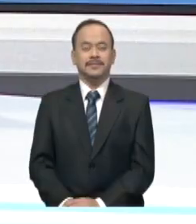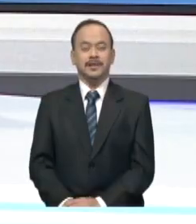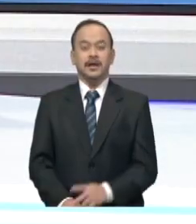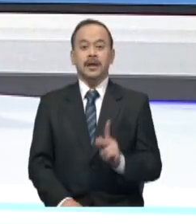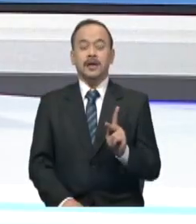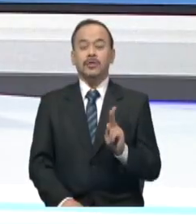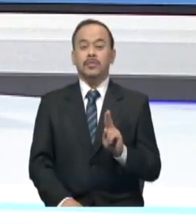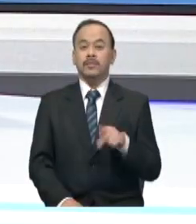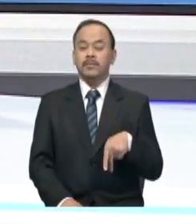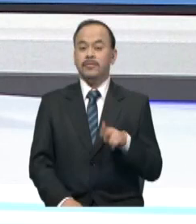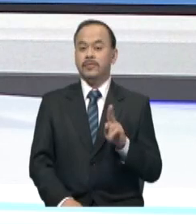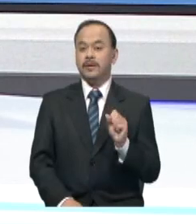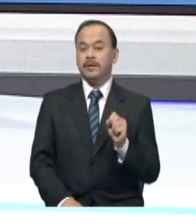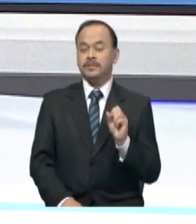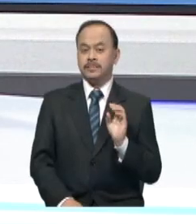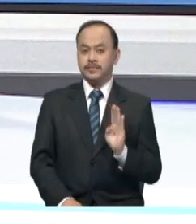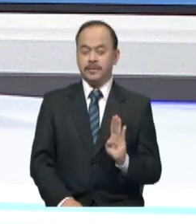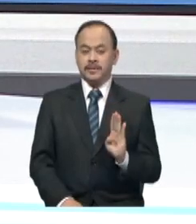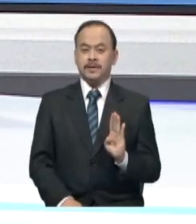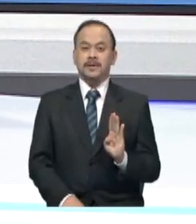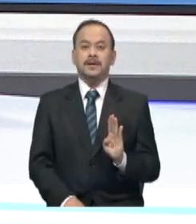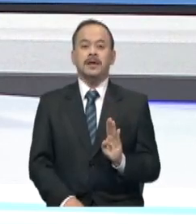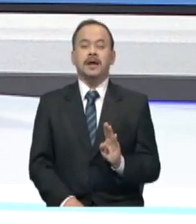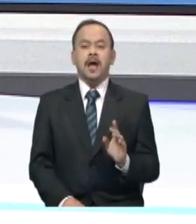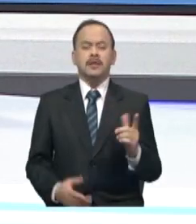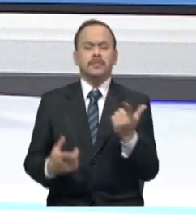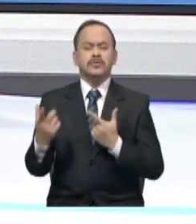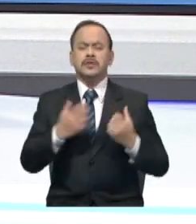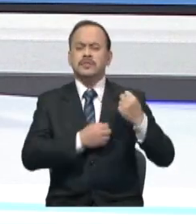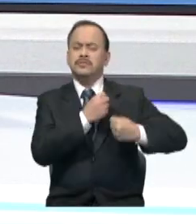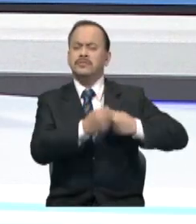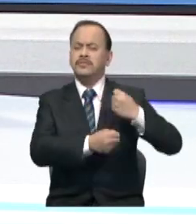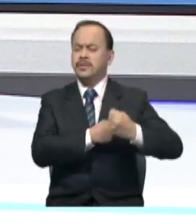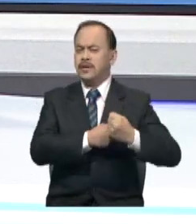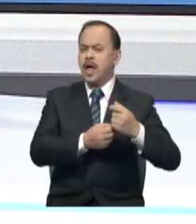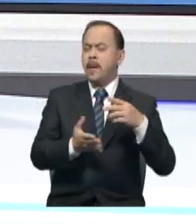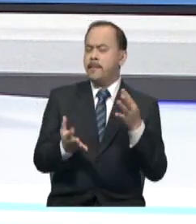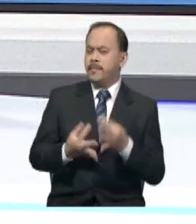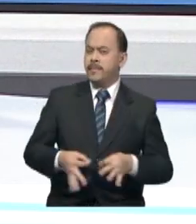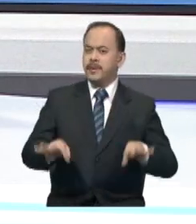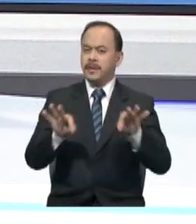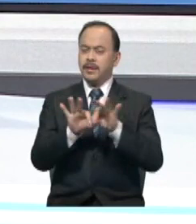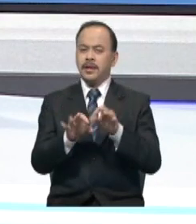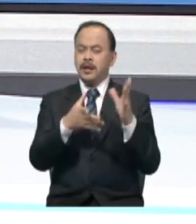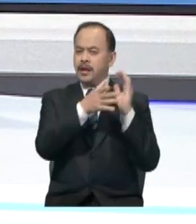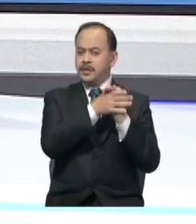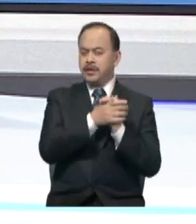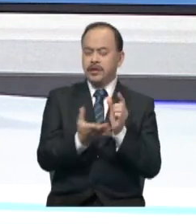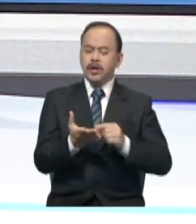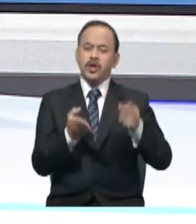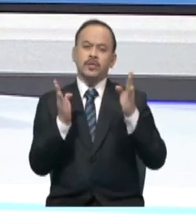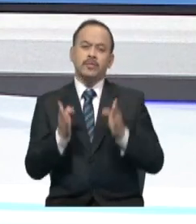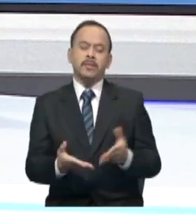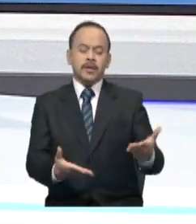Kolej Universiti Perguruan Agama Seri Begawan Kupu SB melakar satu lagi sejarah penting dengan kejayaan graduannya